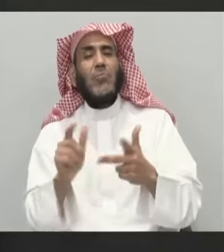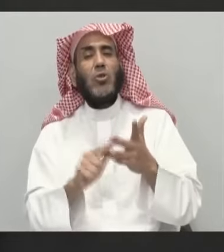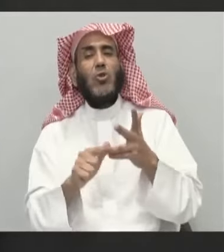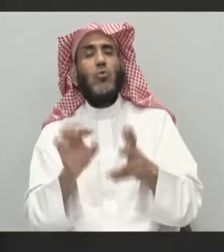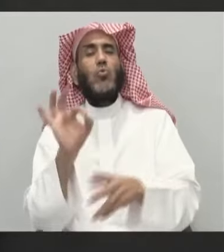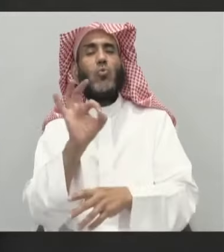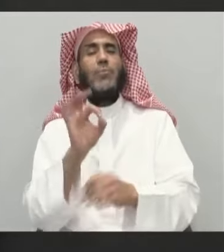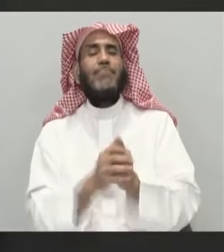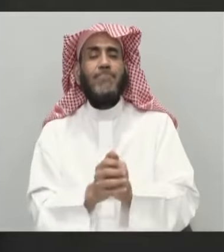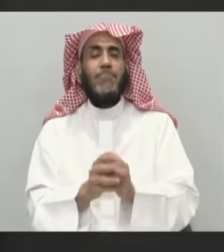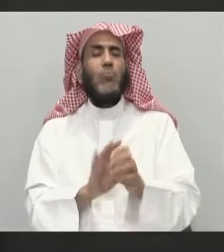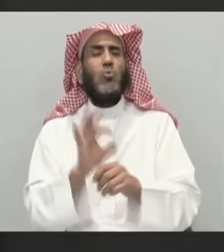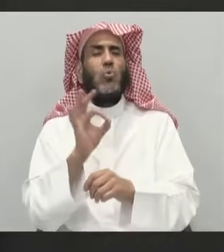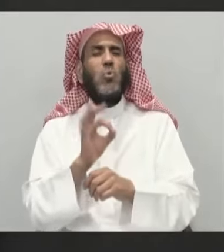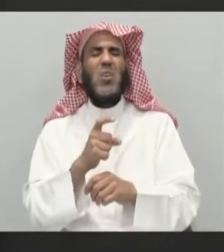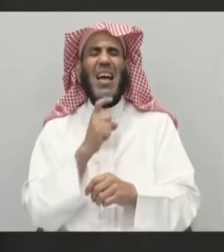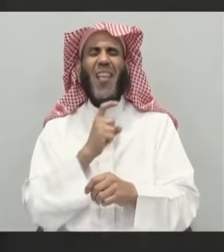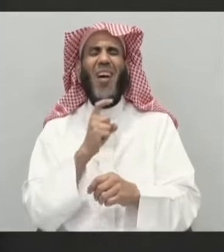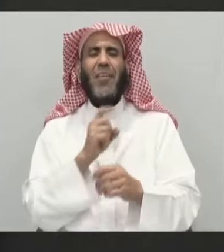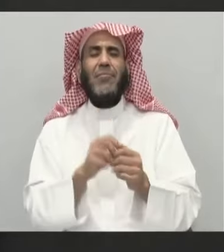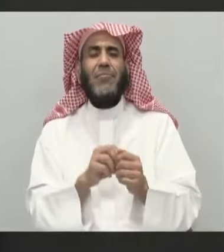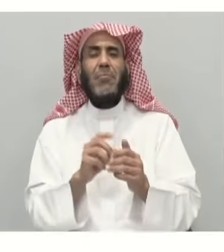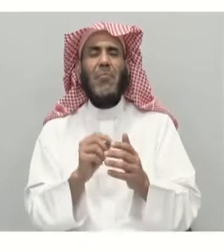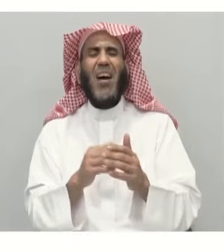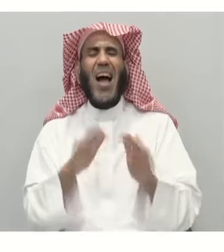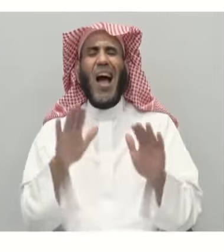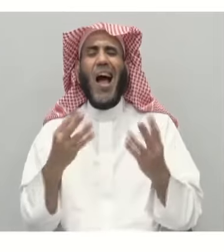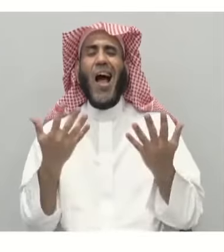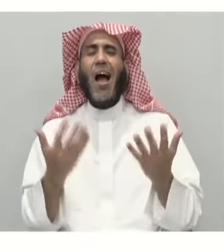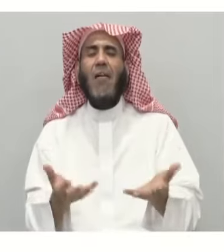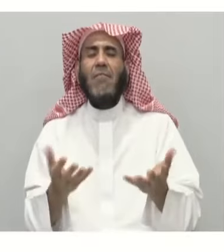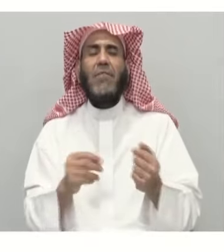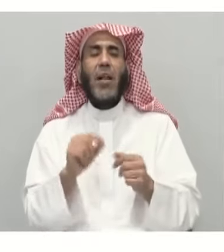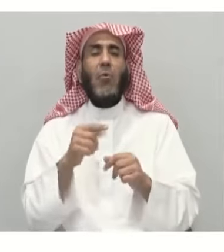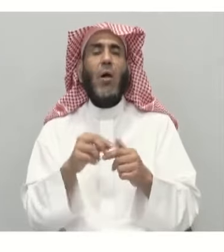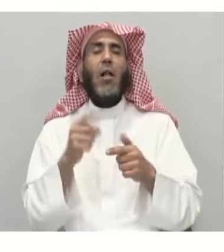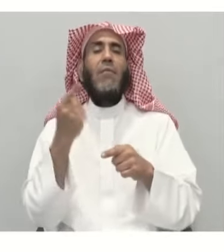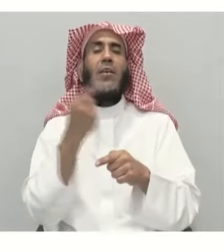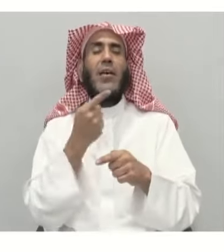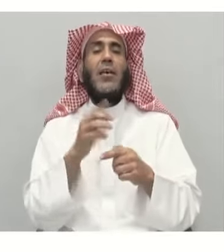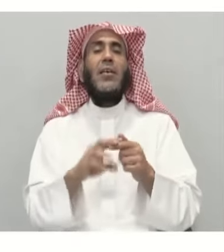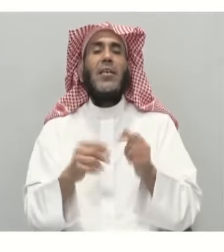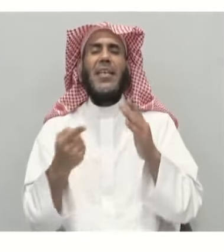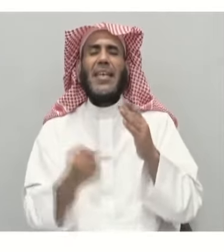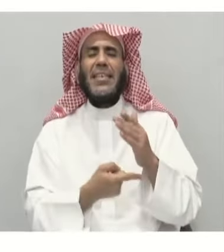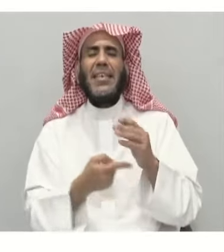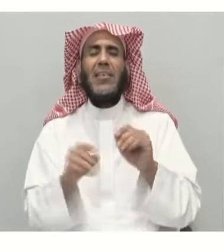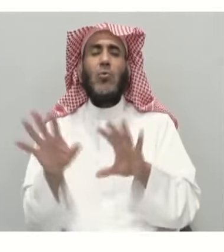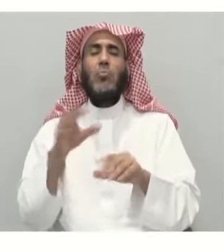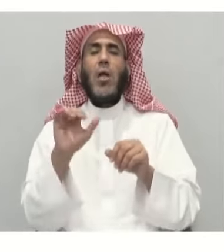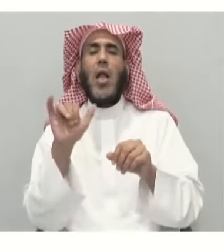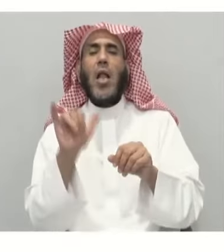السكون السكون هنا اضعف من اخف الحركات وهي الفتحه الكسره تشبه